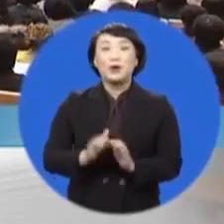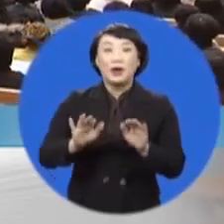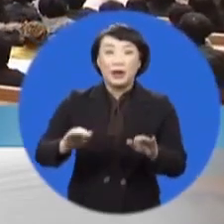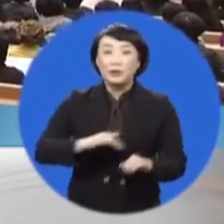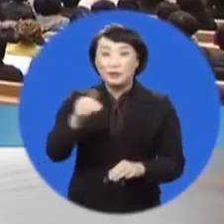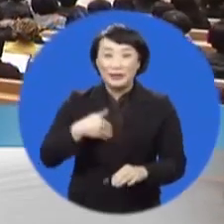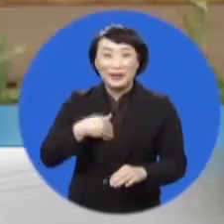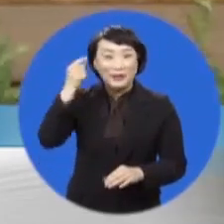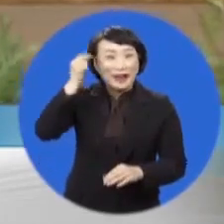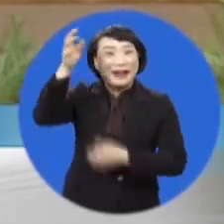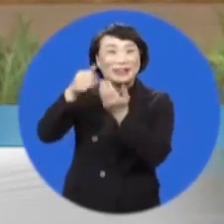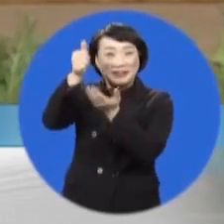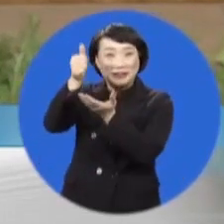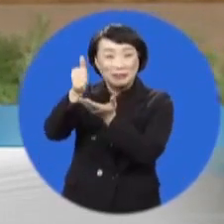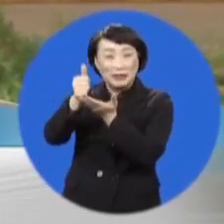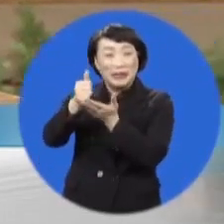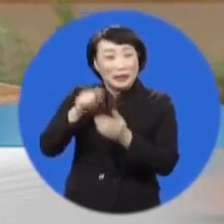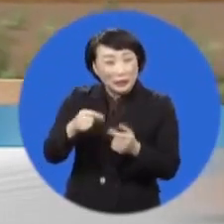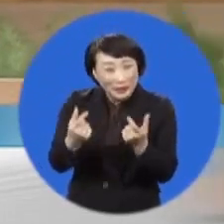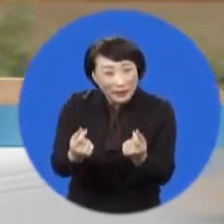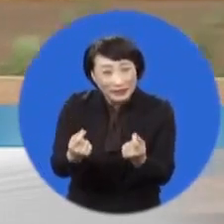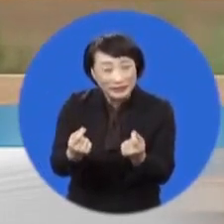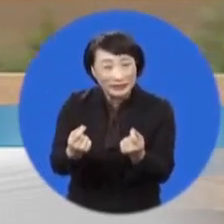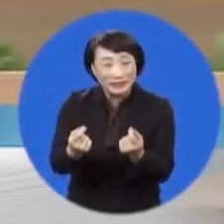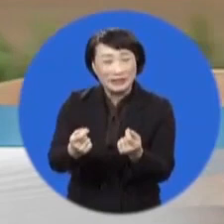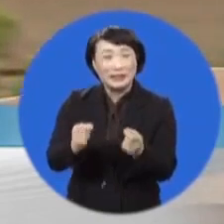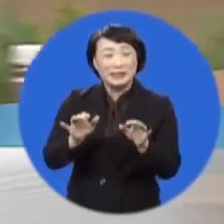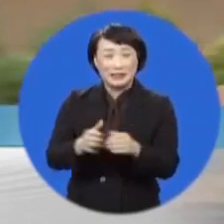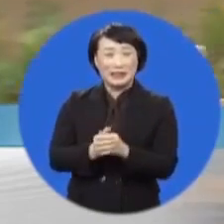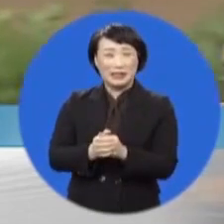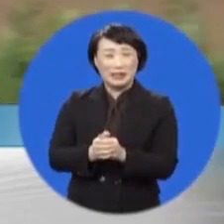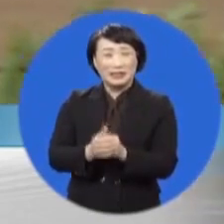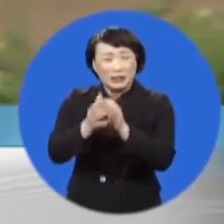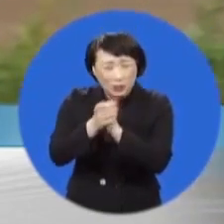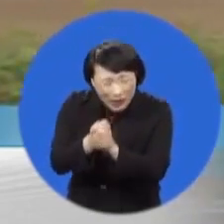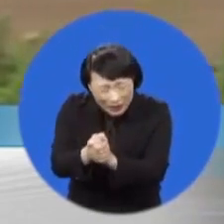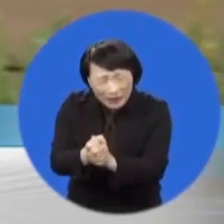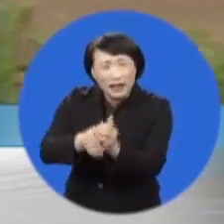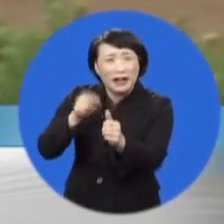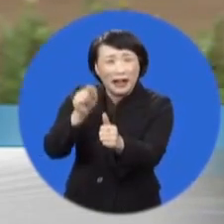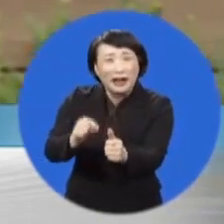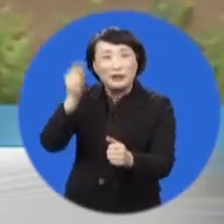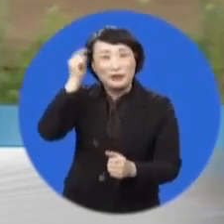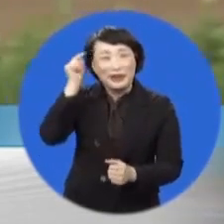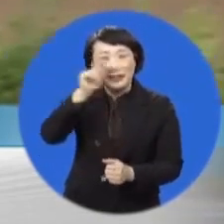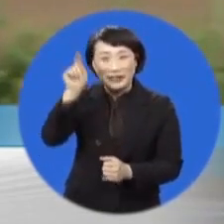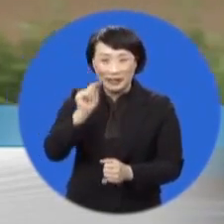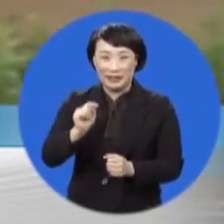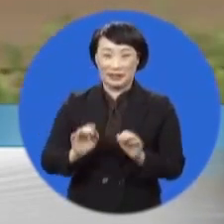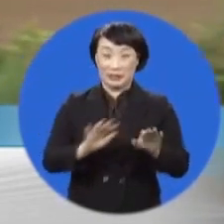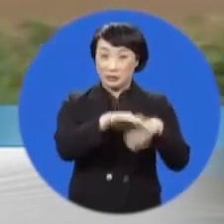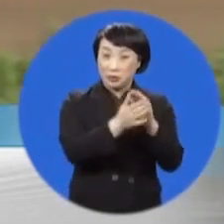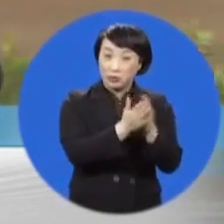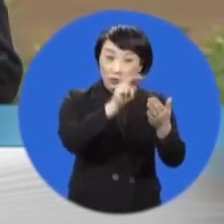얘기에 그 이렇게 간절 하기에 기도 오라고 했어요 그래서 성경을